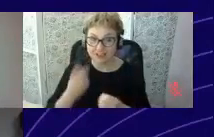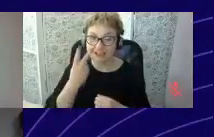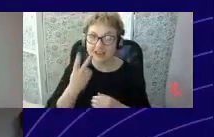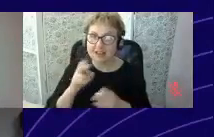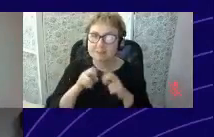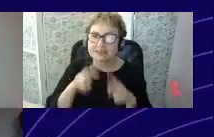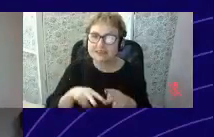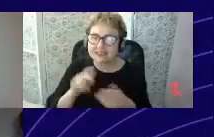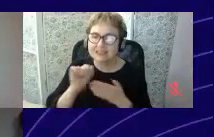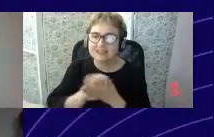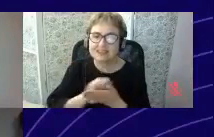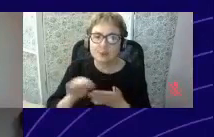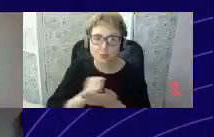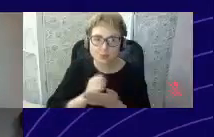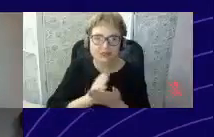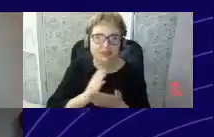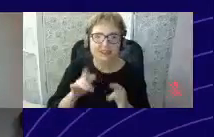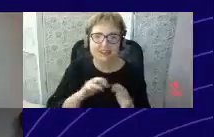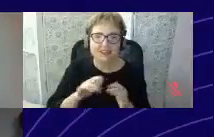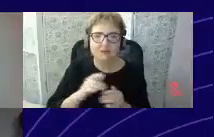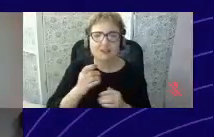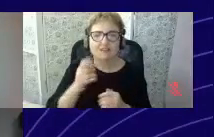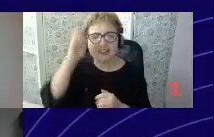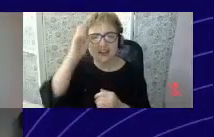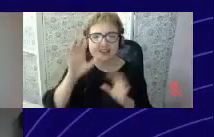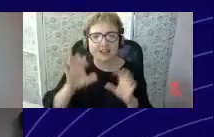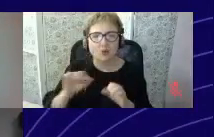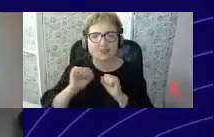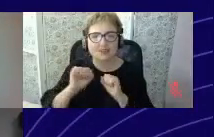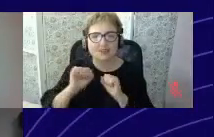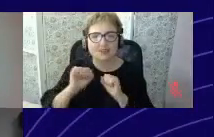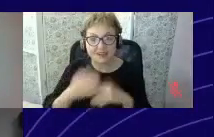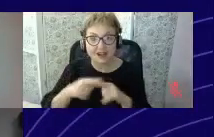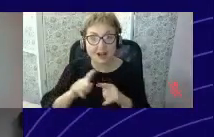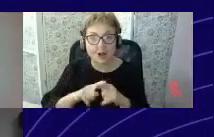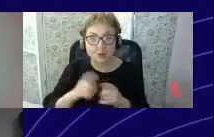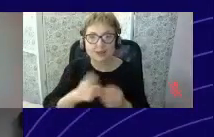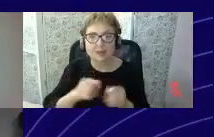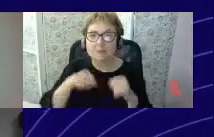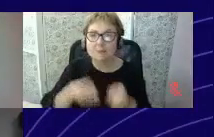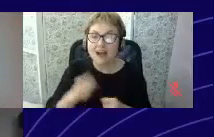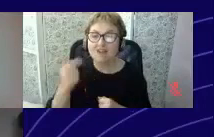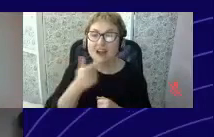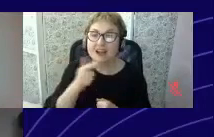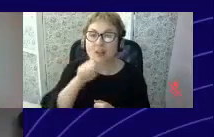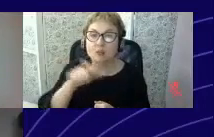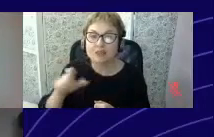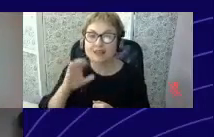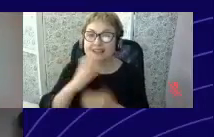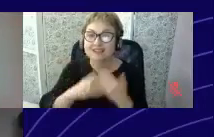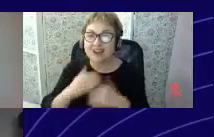два специализированных документа. Один – это федеральный закон о социальной защите инвалидов, который закрепляет права и гарантии для людей